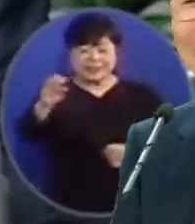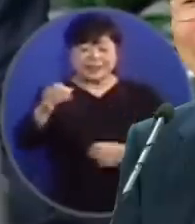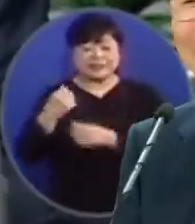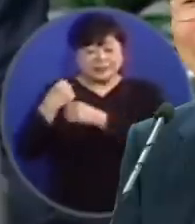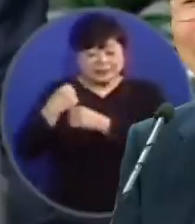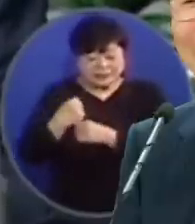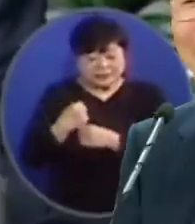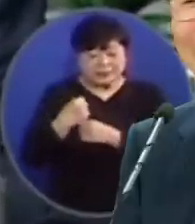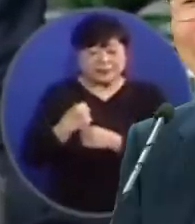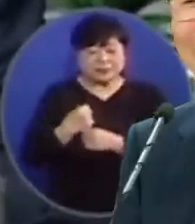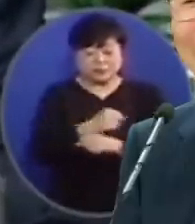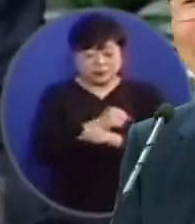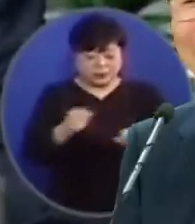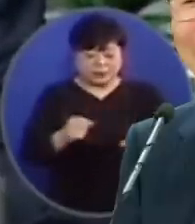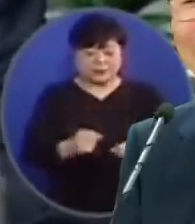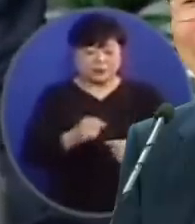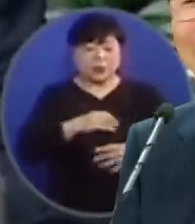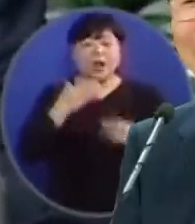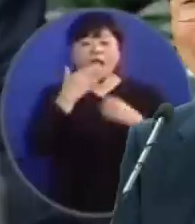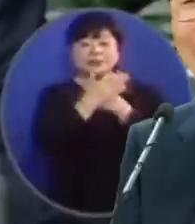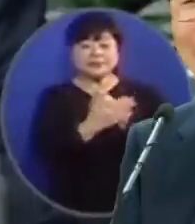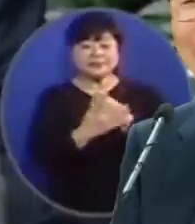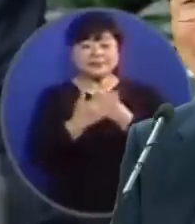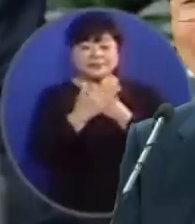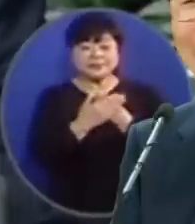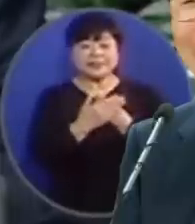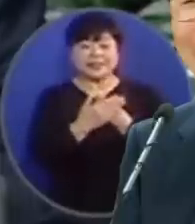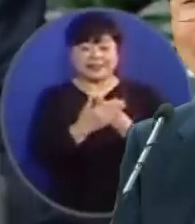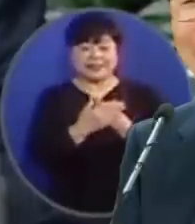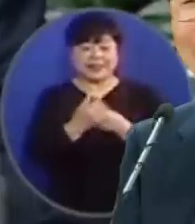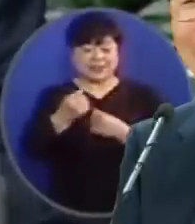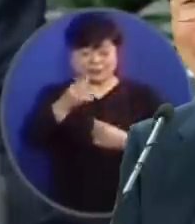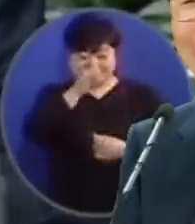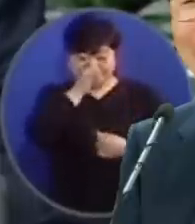구속하신 놀라운 은혜를 가지고